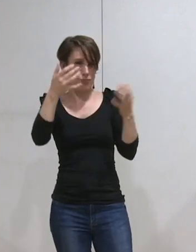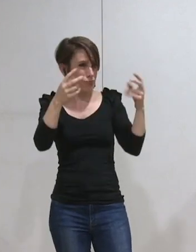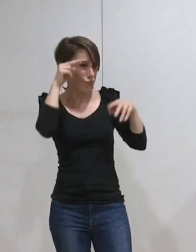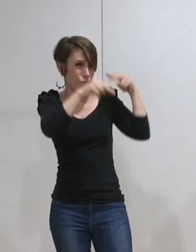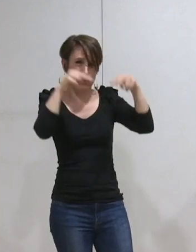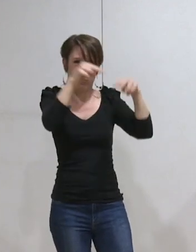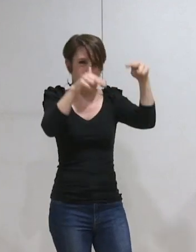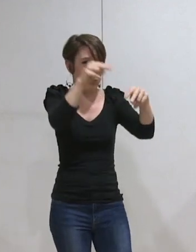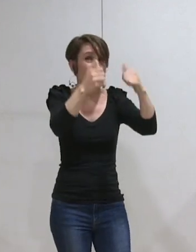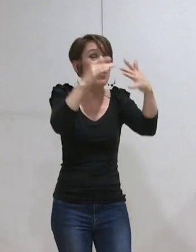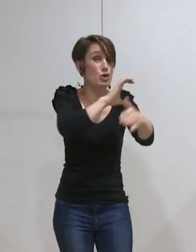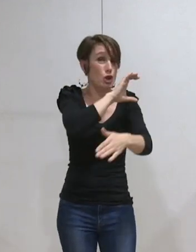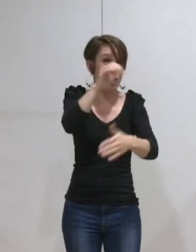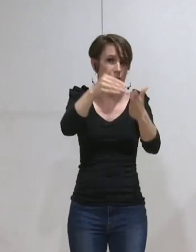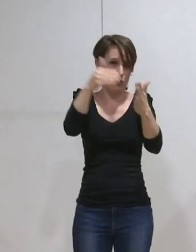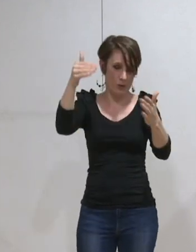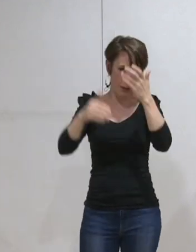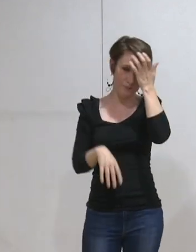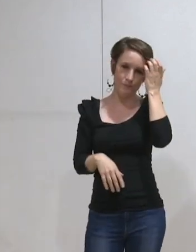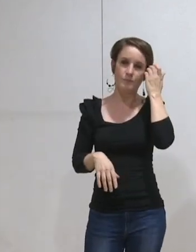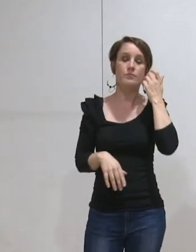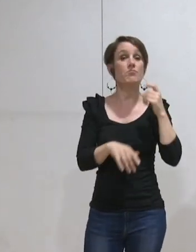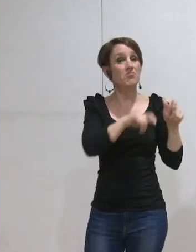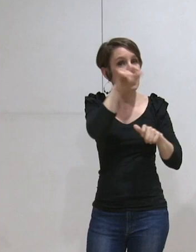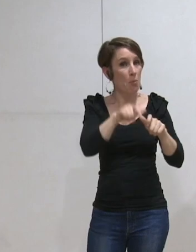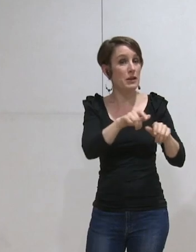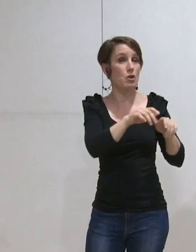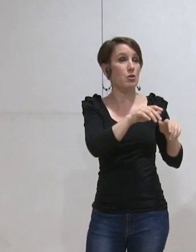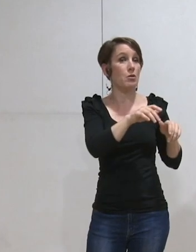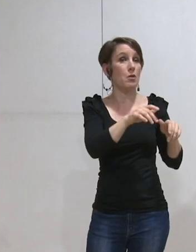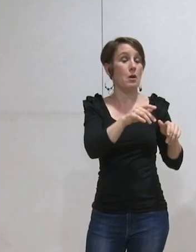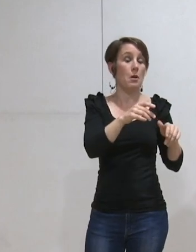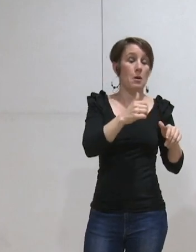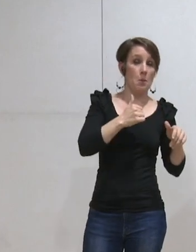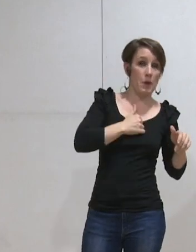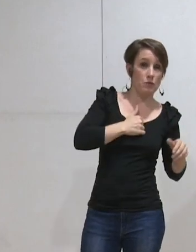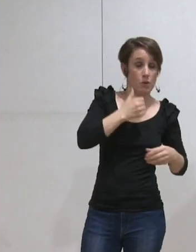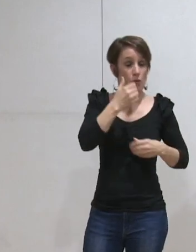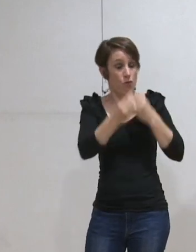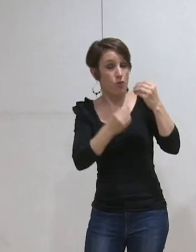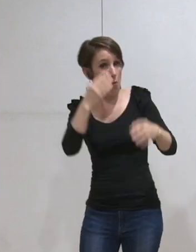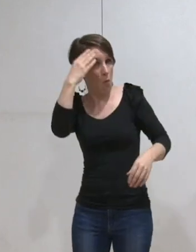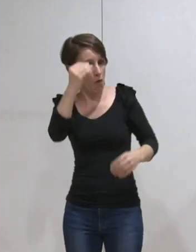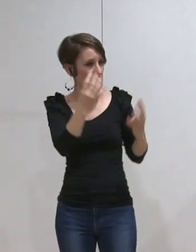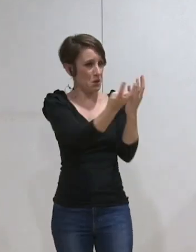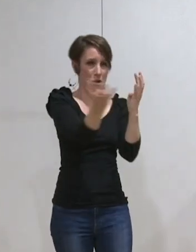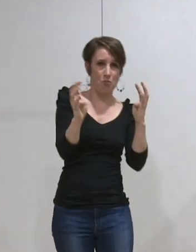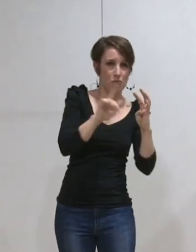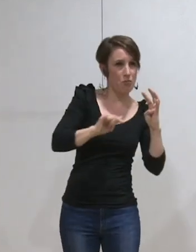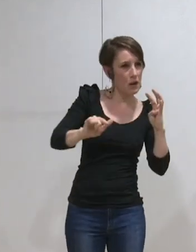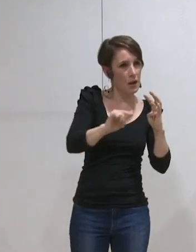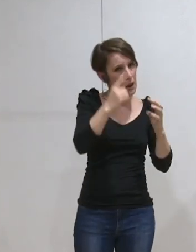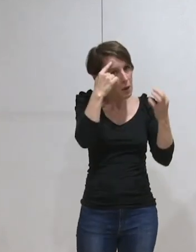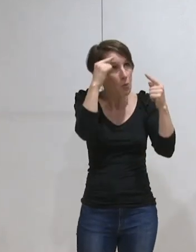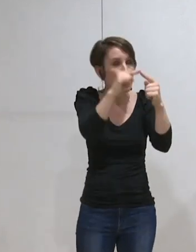l'enthousiasme du public des institutionnels des professionnels réunis pour défricher l'avenir et pour tracer un chemin vers la ville de